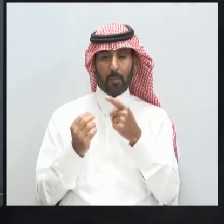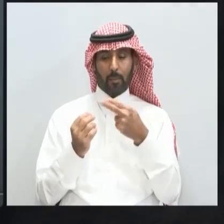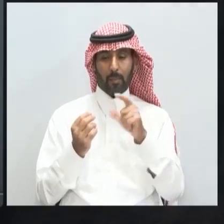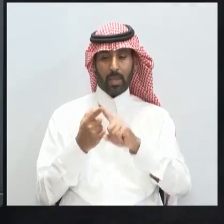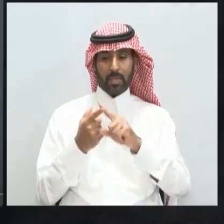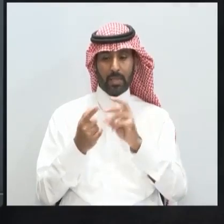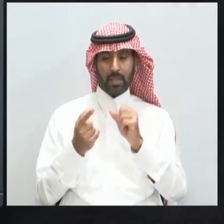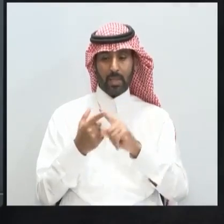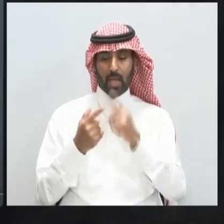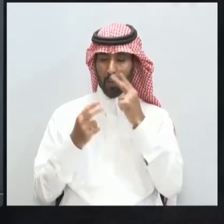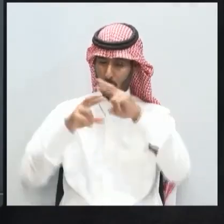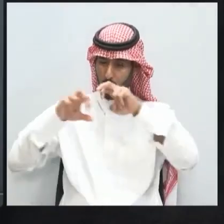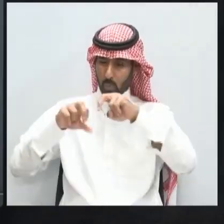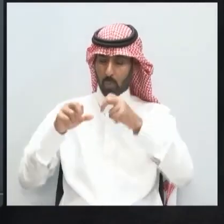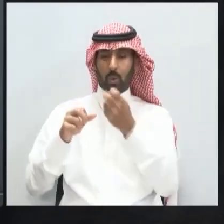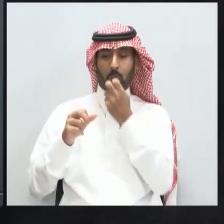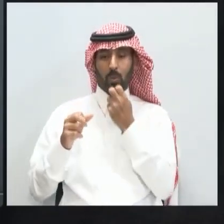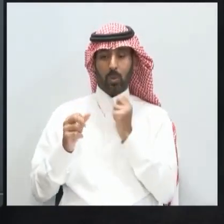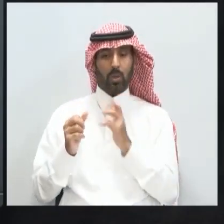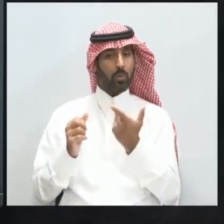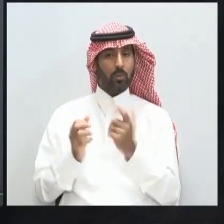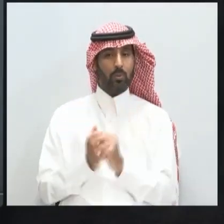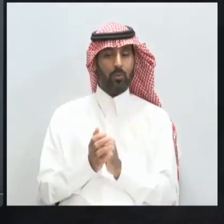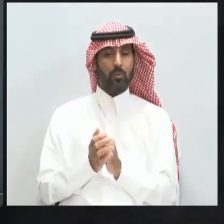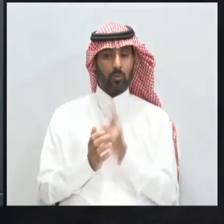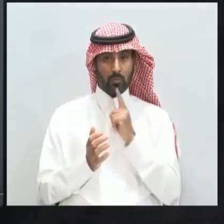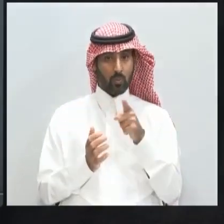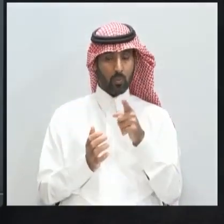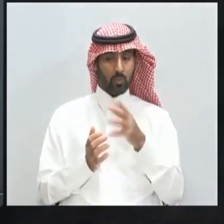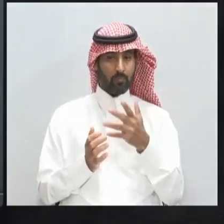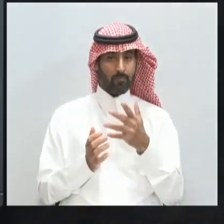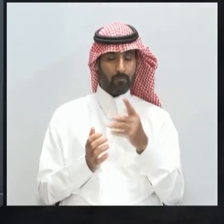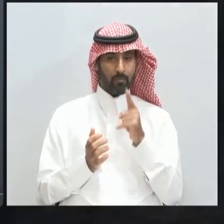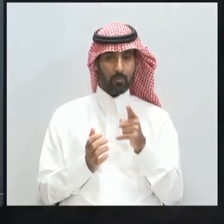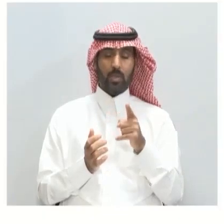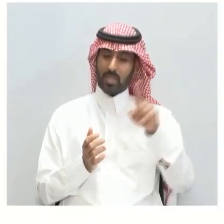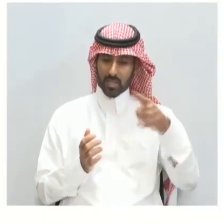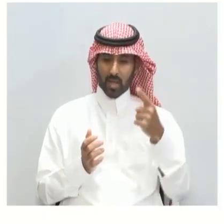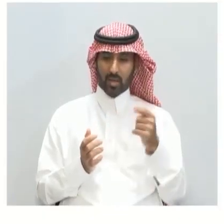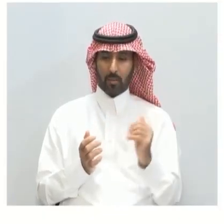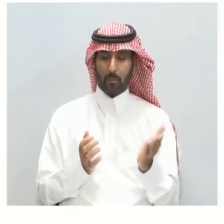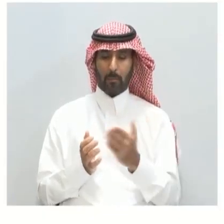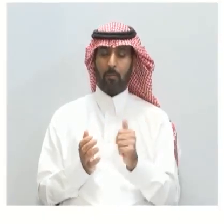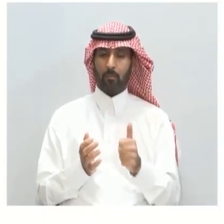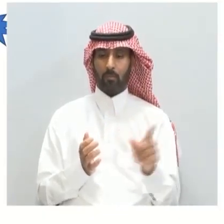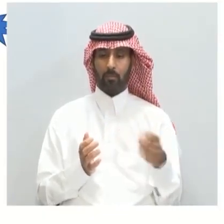هل موضوعه الابحاث المتعلقه بالقران الكريم ما رايكم احسنتم نقول عباره صحيحه